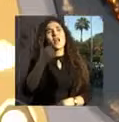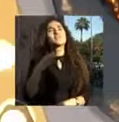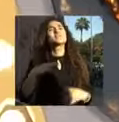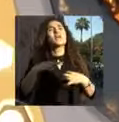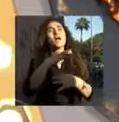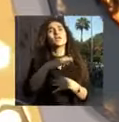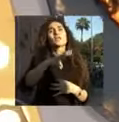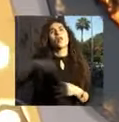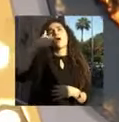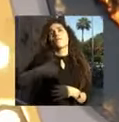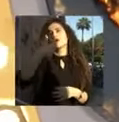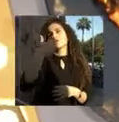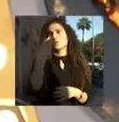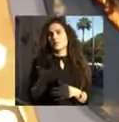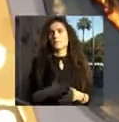genel başkan.